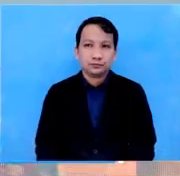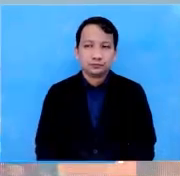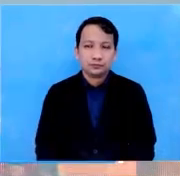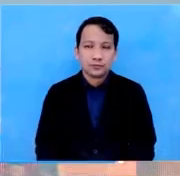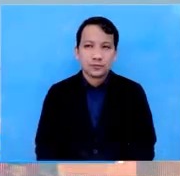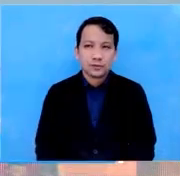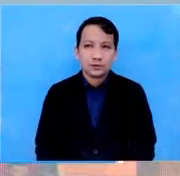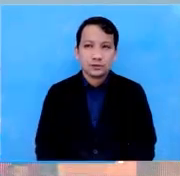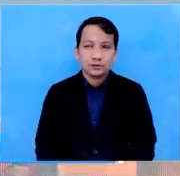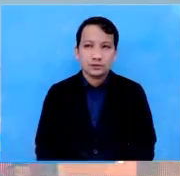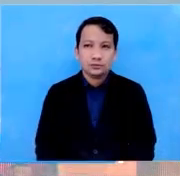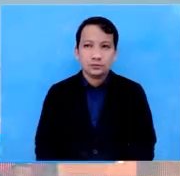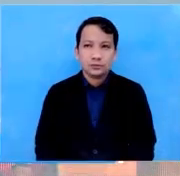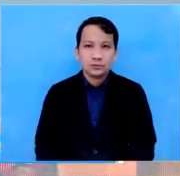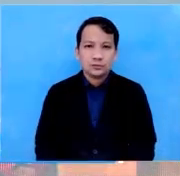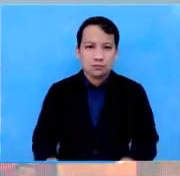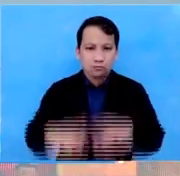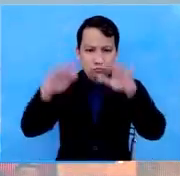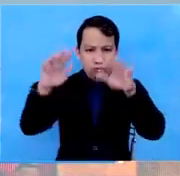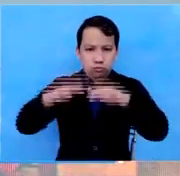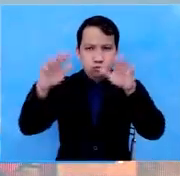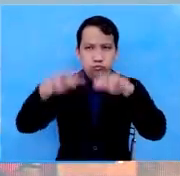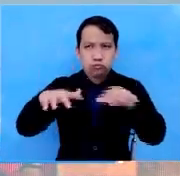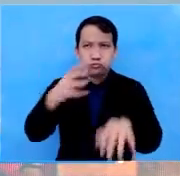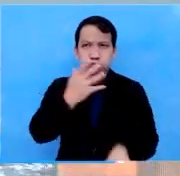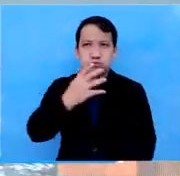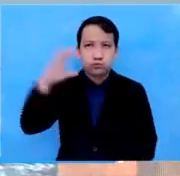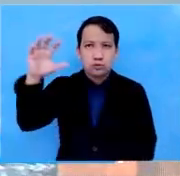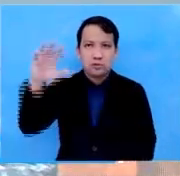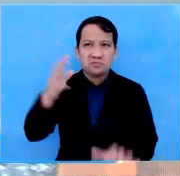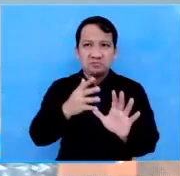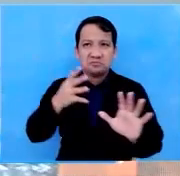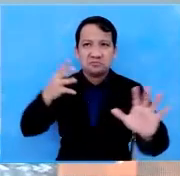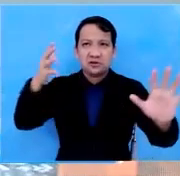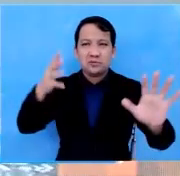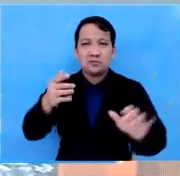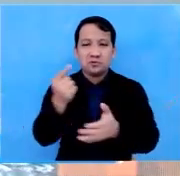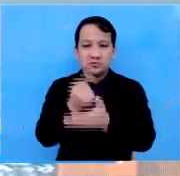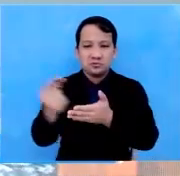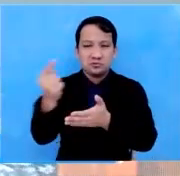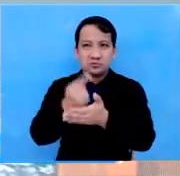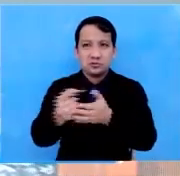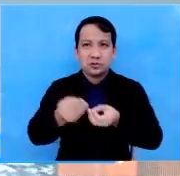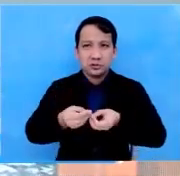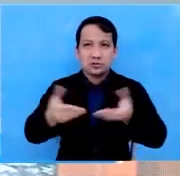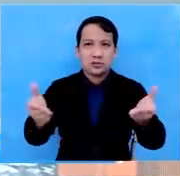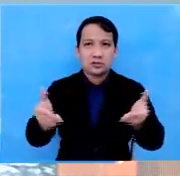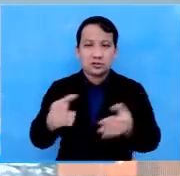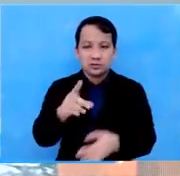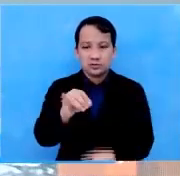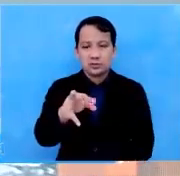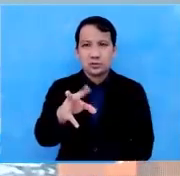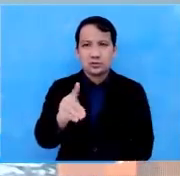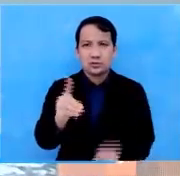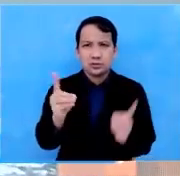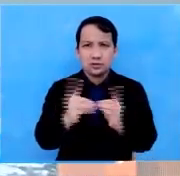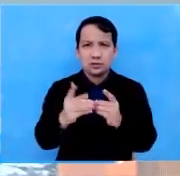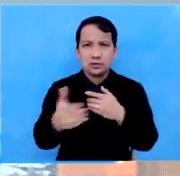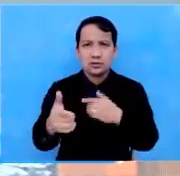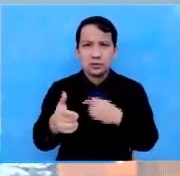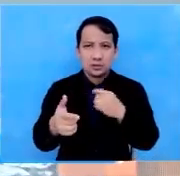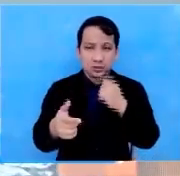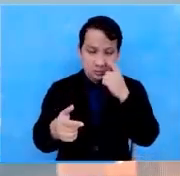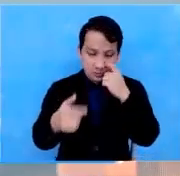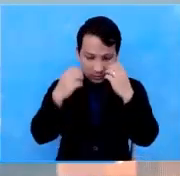o siksikan, hindi mapipigilan ang ating mga kababayan na pumila para sa lingguhang distribusyon ng DSWD para sa educational assistance